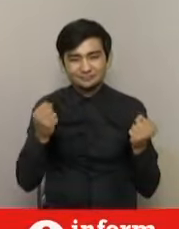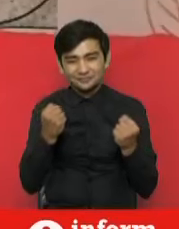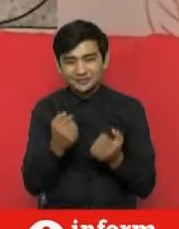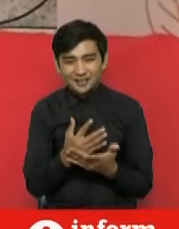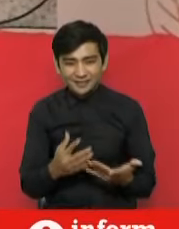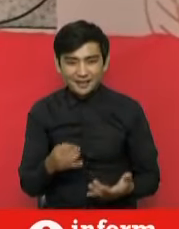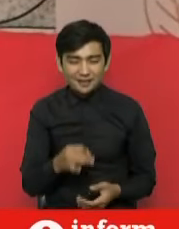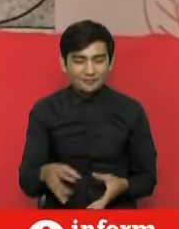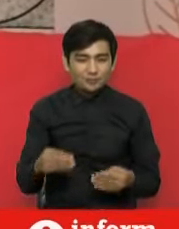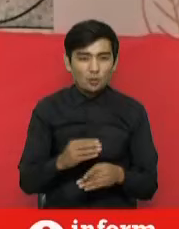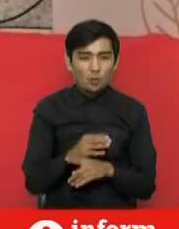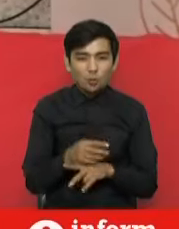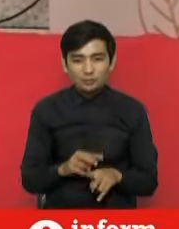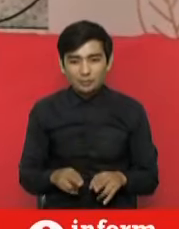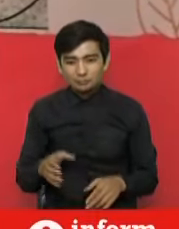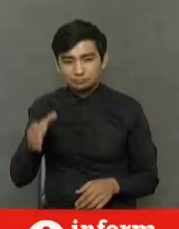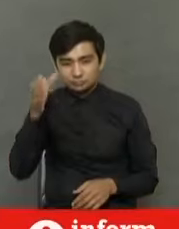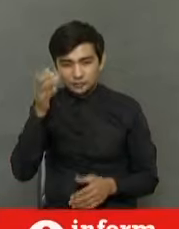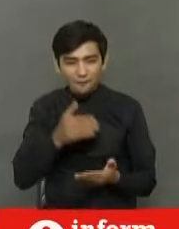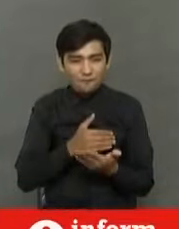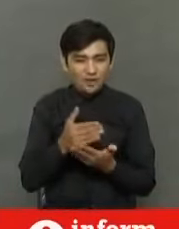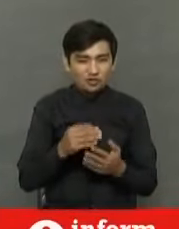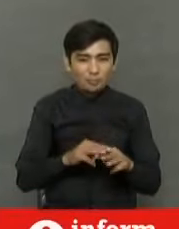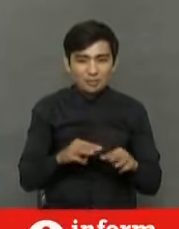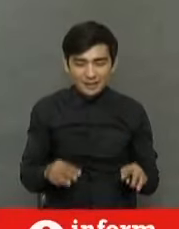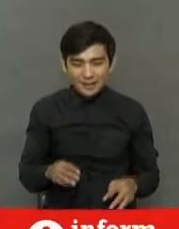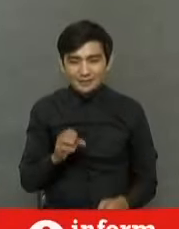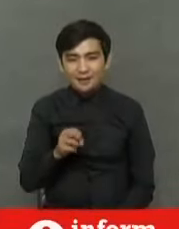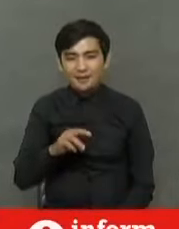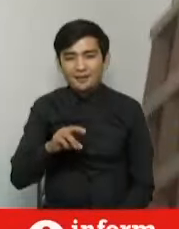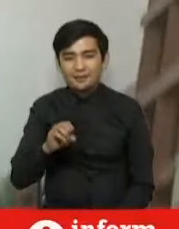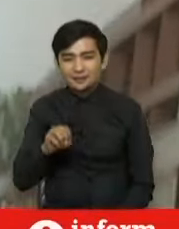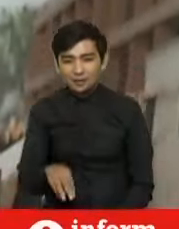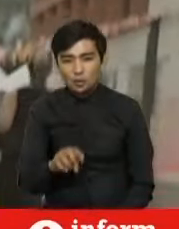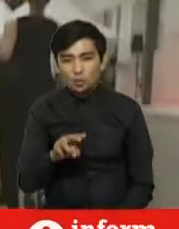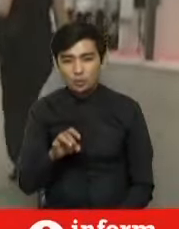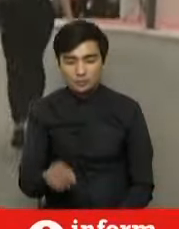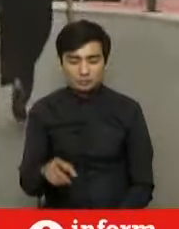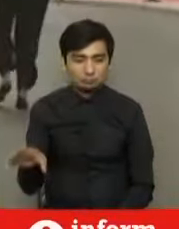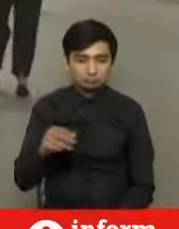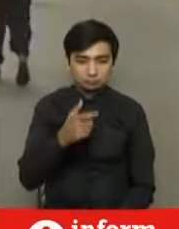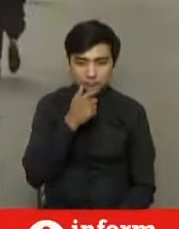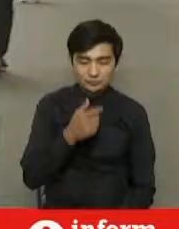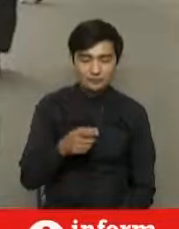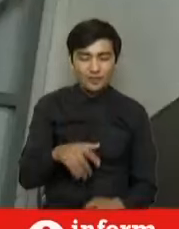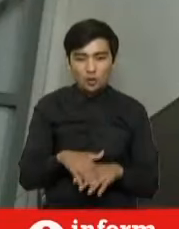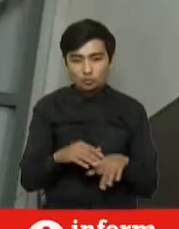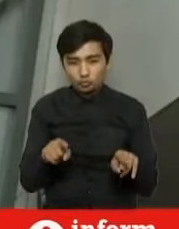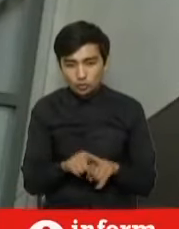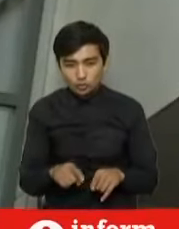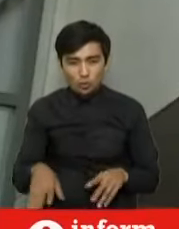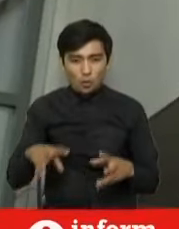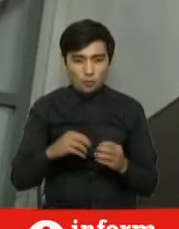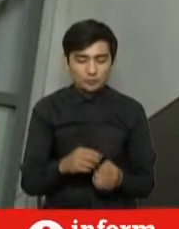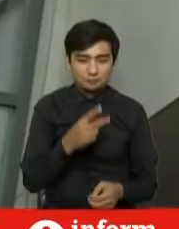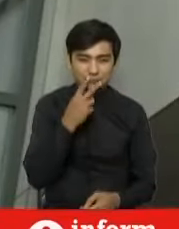ашылу салтанатына қонақ ретінде келген ғылым және жоғары білім министрі Саясат Нұрбектің айтуынша, бұл ғимарат жергілікті тұрғындарға да жайлы орта